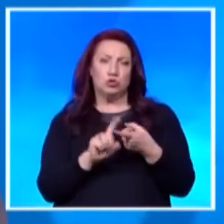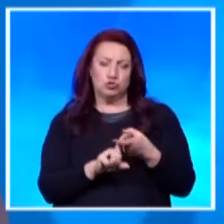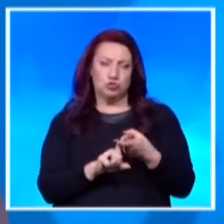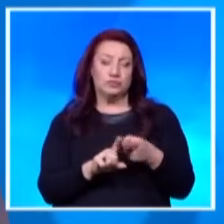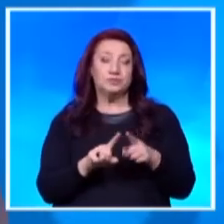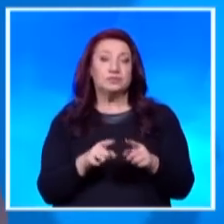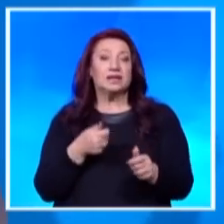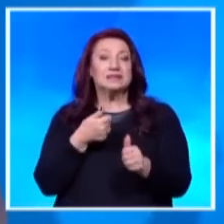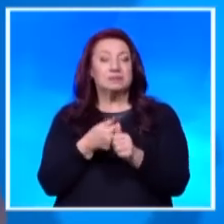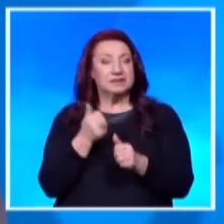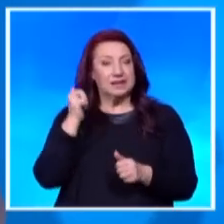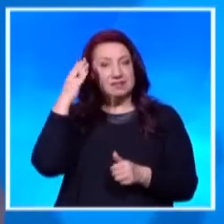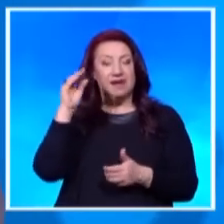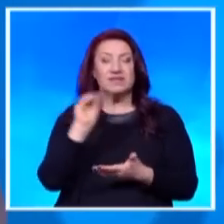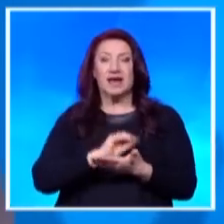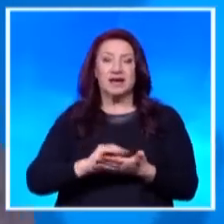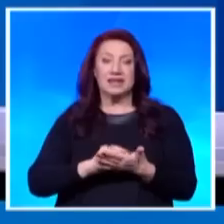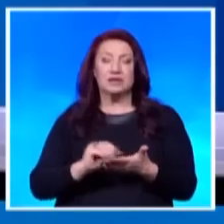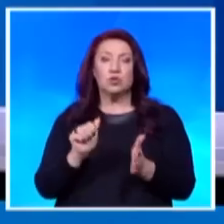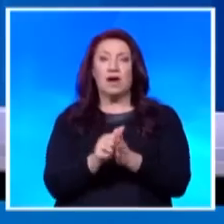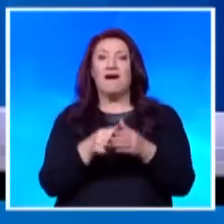главният редактор на вестник Дневник Петър Карабоев.